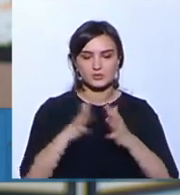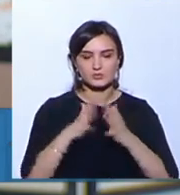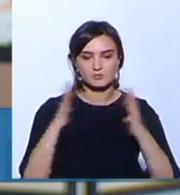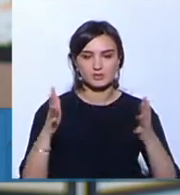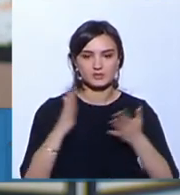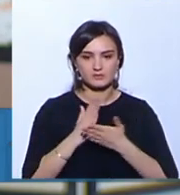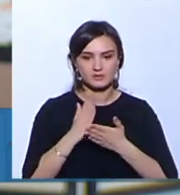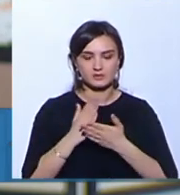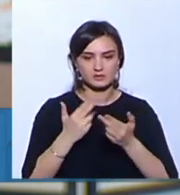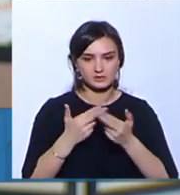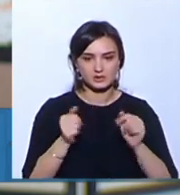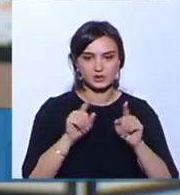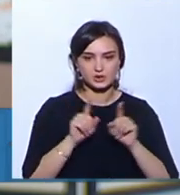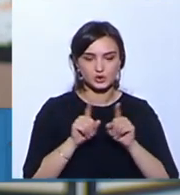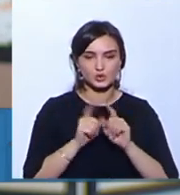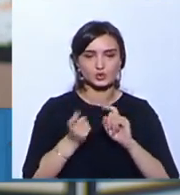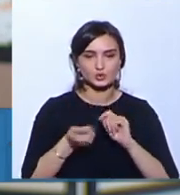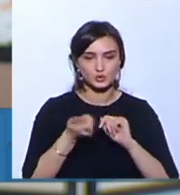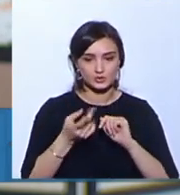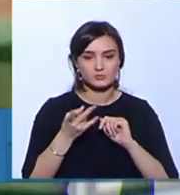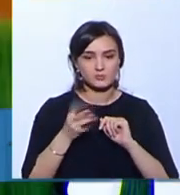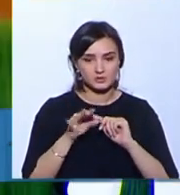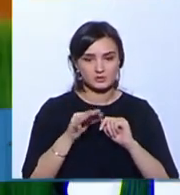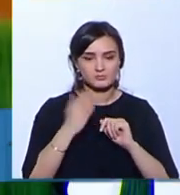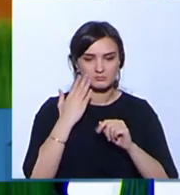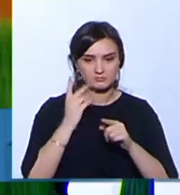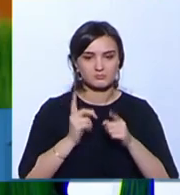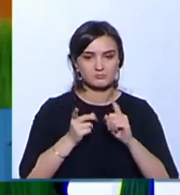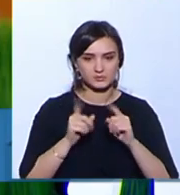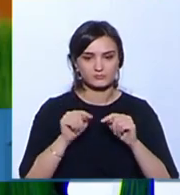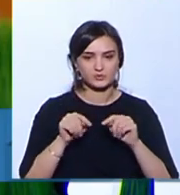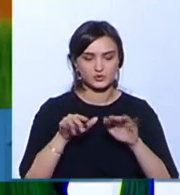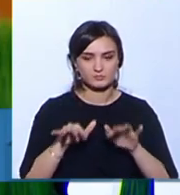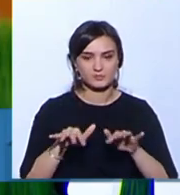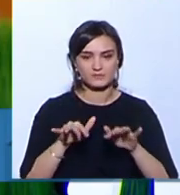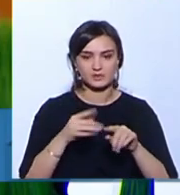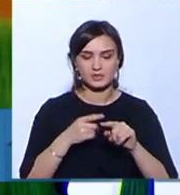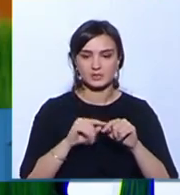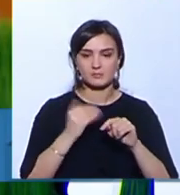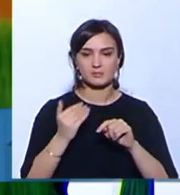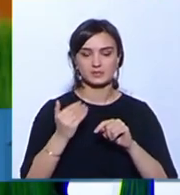ვართ. კი, თითქოს ცოტა, მაგრამ სინამდვილეში ბევრია. მათი